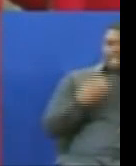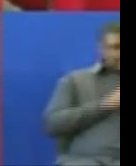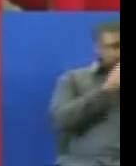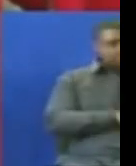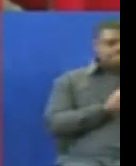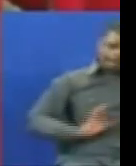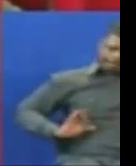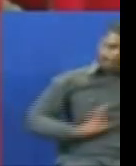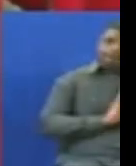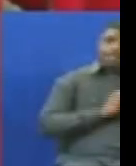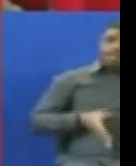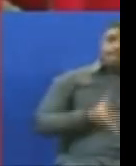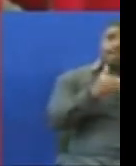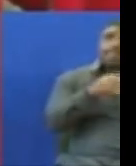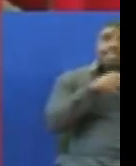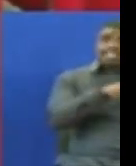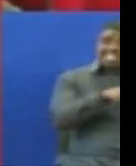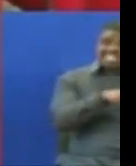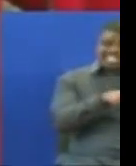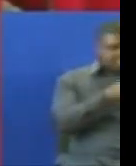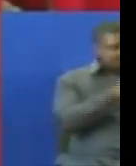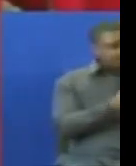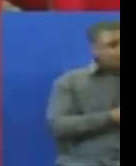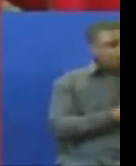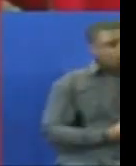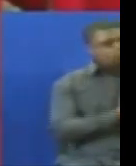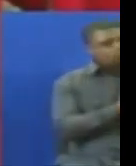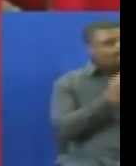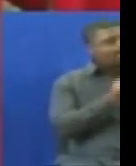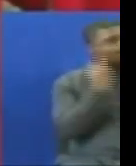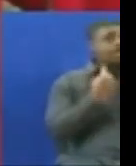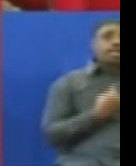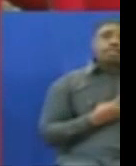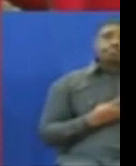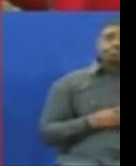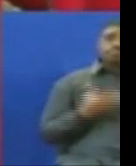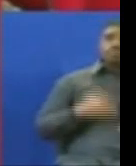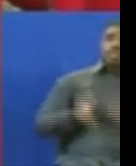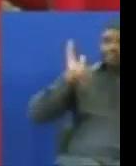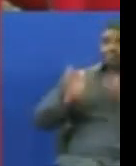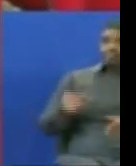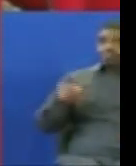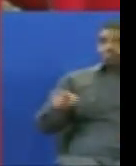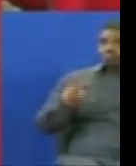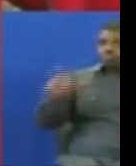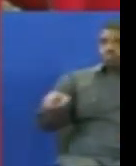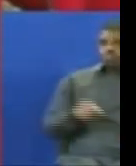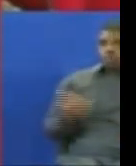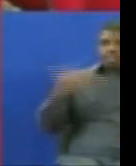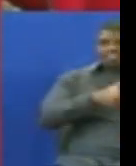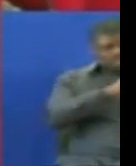Mbeya. Barabara hii siku zote imekuwa kijengo kutokea Mbeya, na hata Mheshimiwa Waziri Mkuu uko hapo, ulipofika